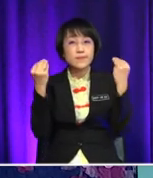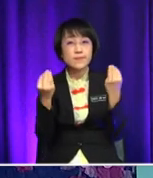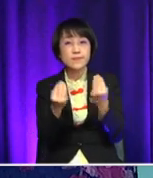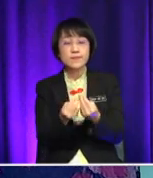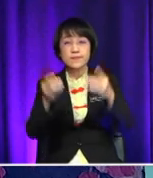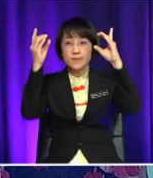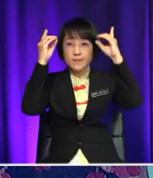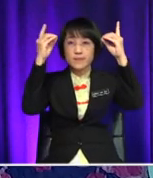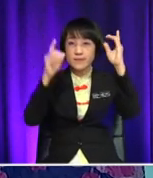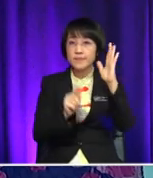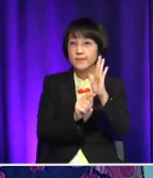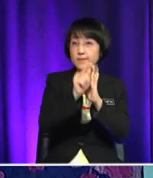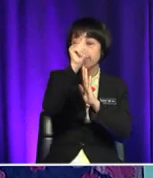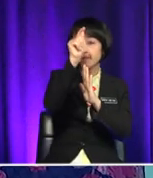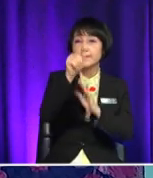pengetahuan